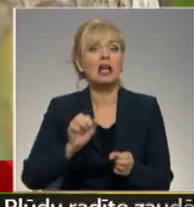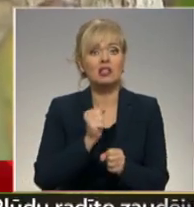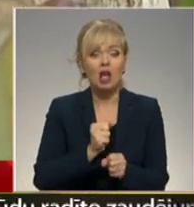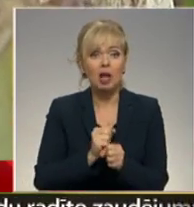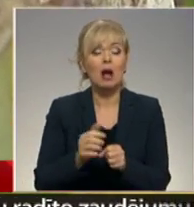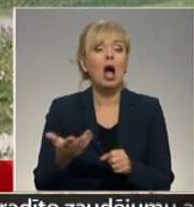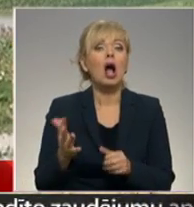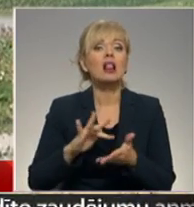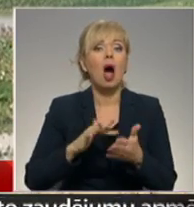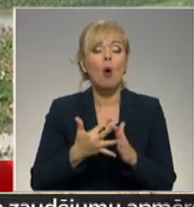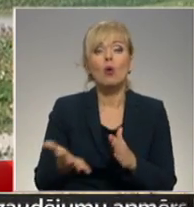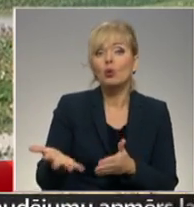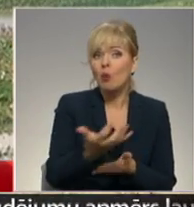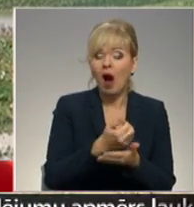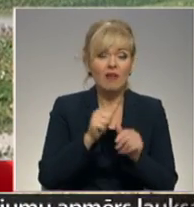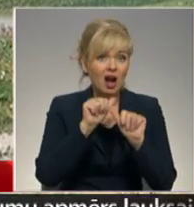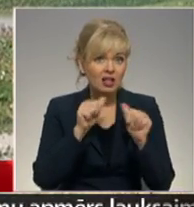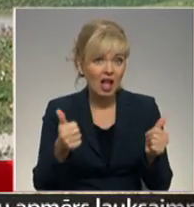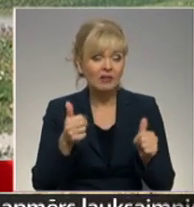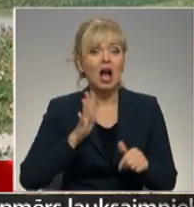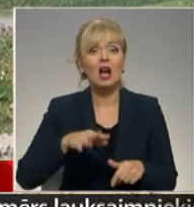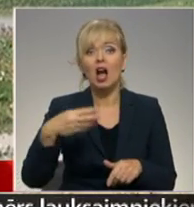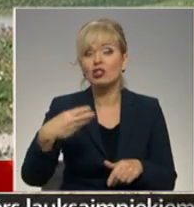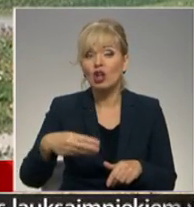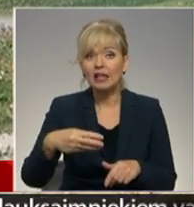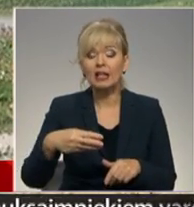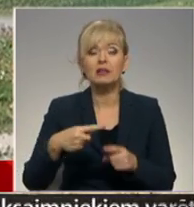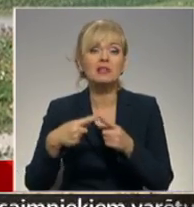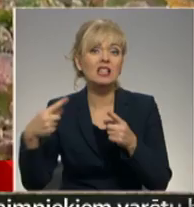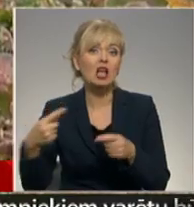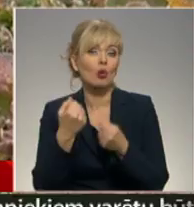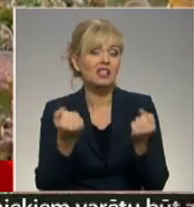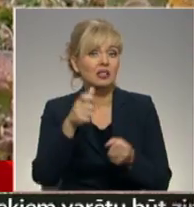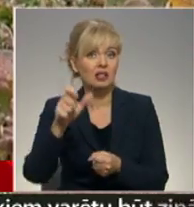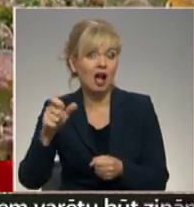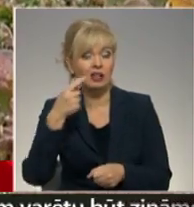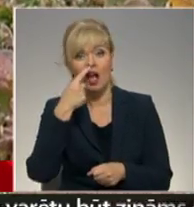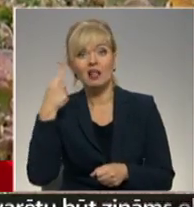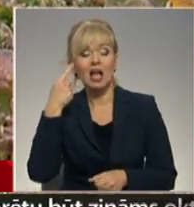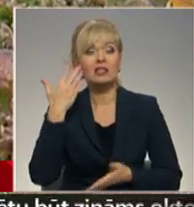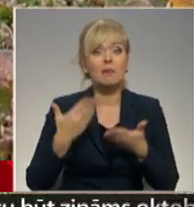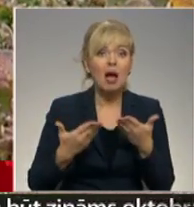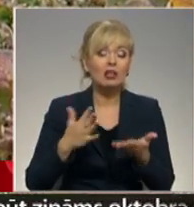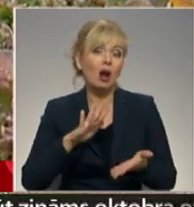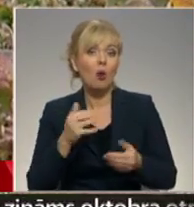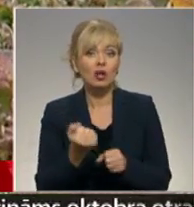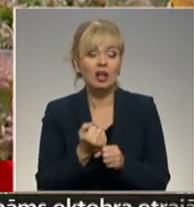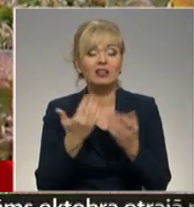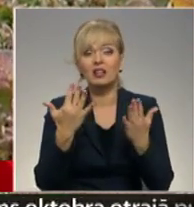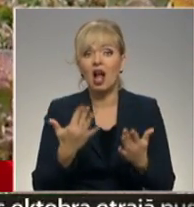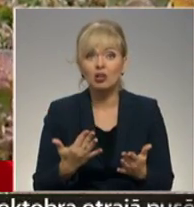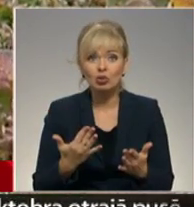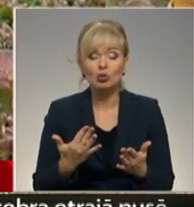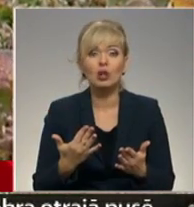šobrīd nav iespējams novākt. Darbu gaida arī 40 sezonas strādnieki. Vēl pēcam nesen viņi mēģinājuši ko darīt, bet rezultāts vien